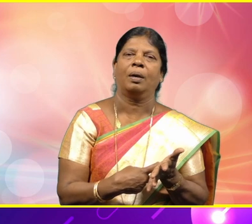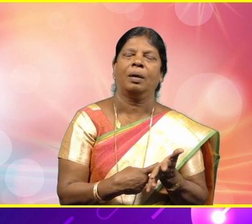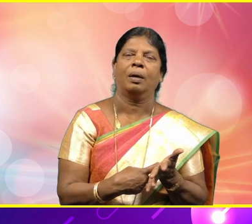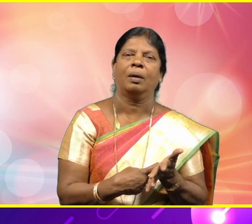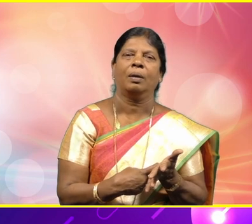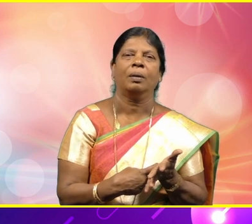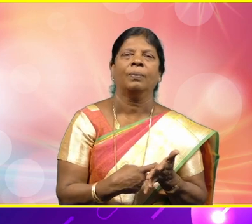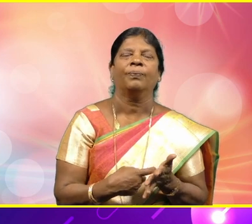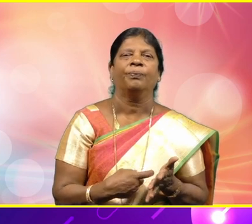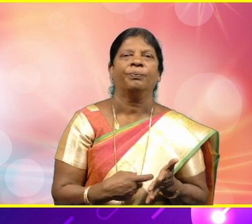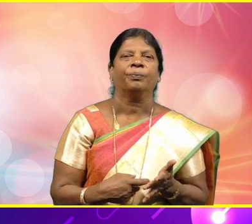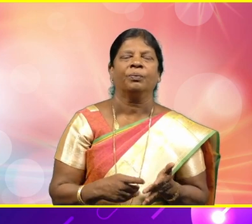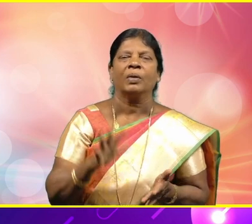ரோமர்